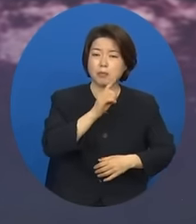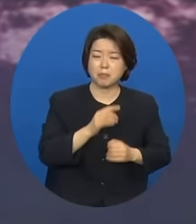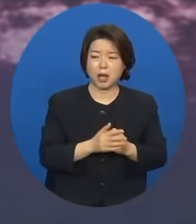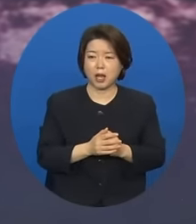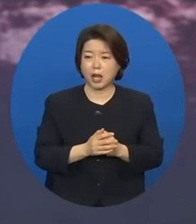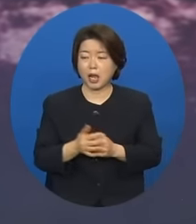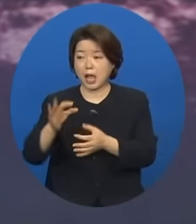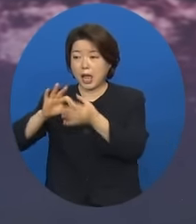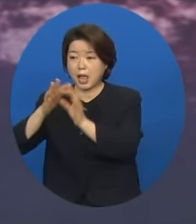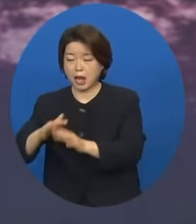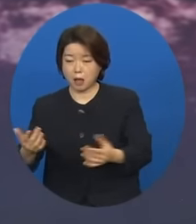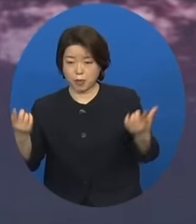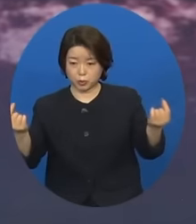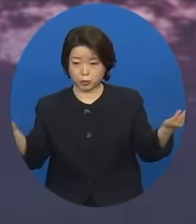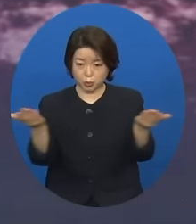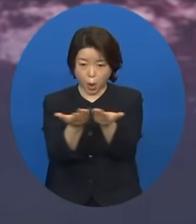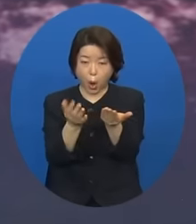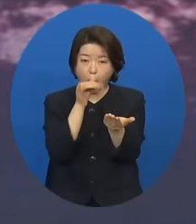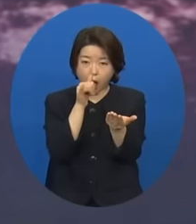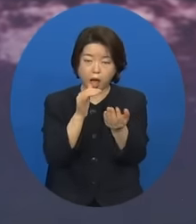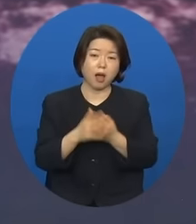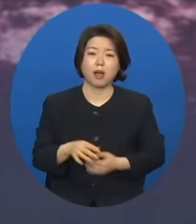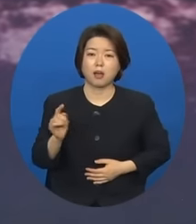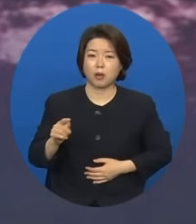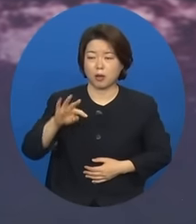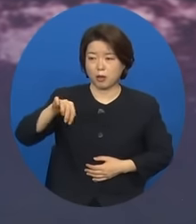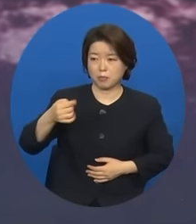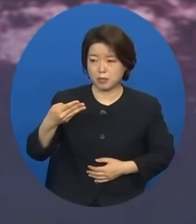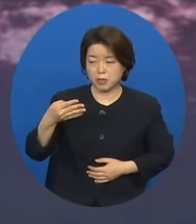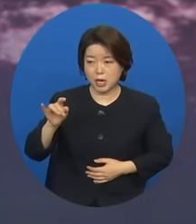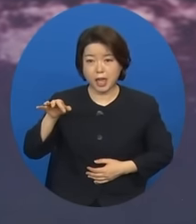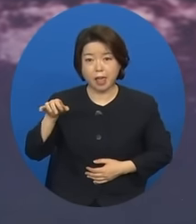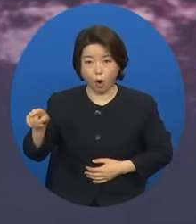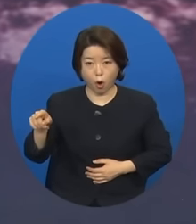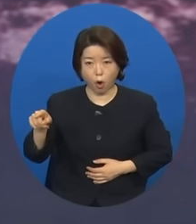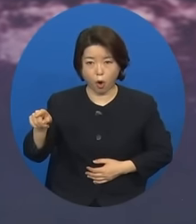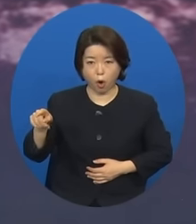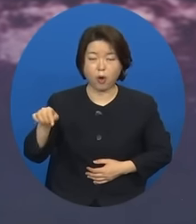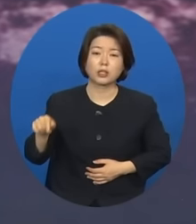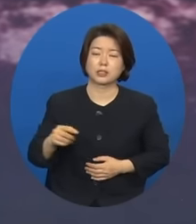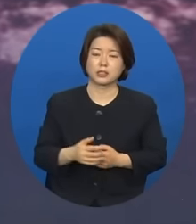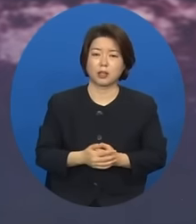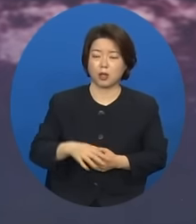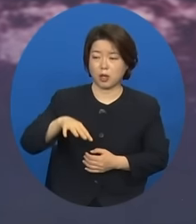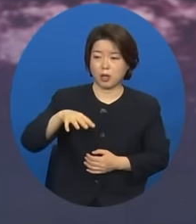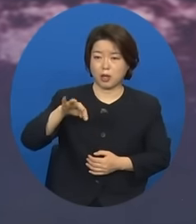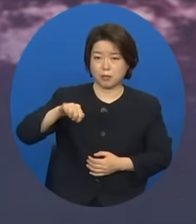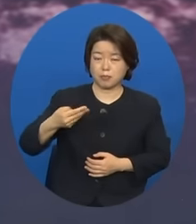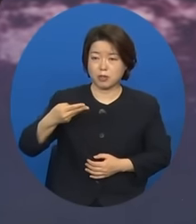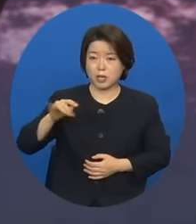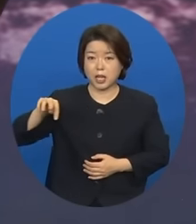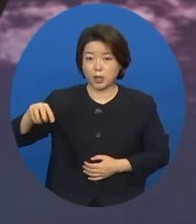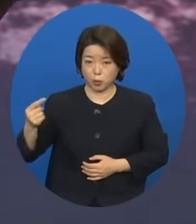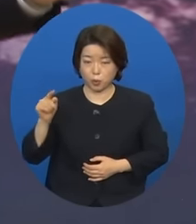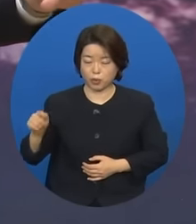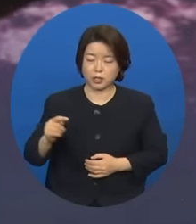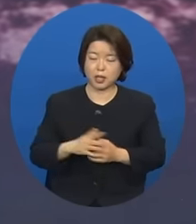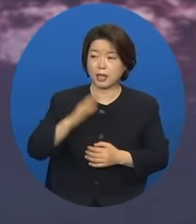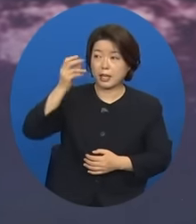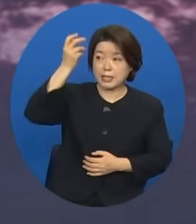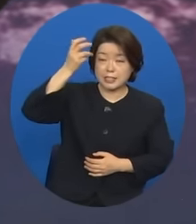상하는 단어가 있습니다 어 이것이 바로 플레라 하는 단어예요 플레로이 플로가 어디에 였냐